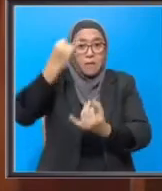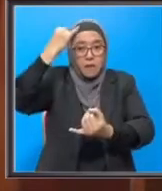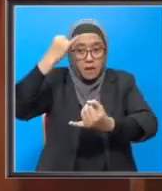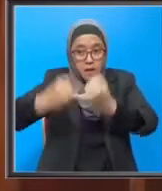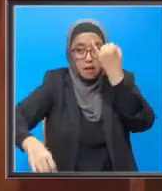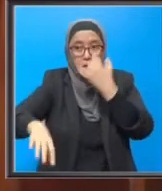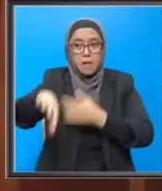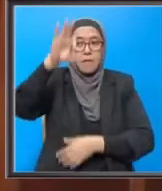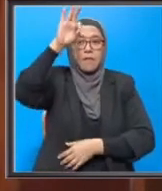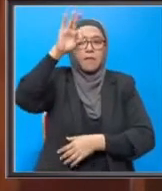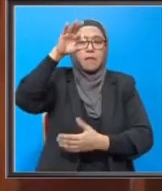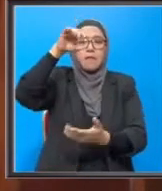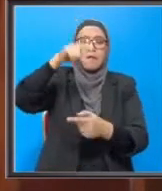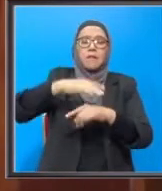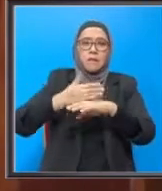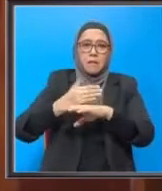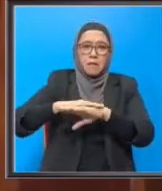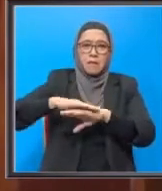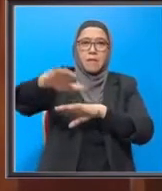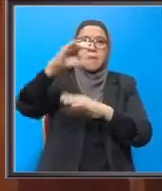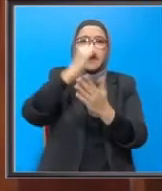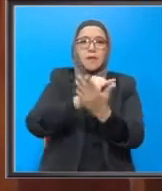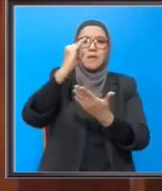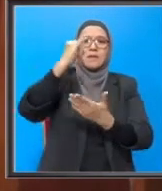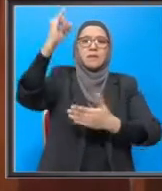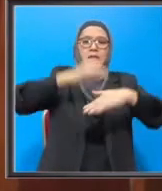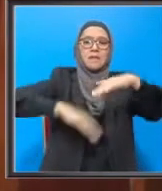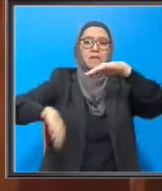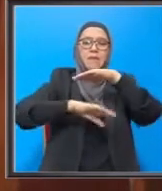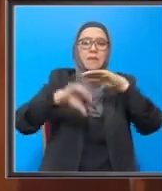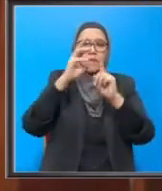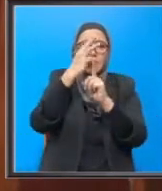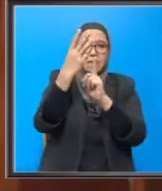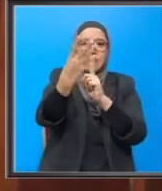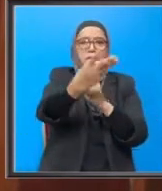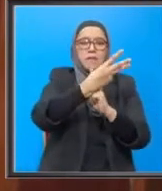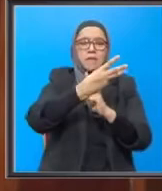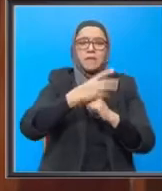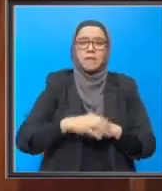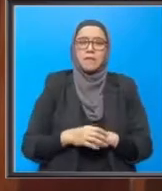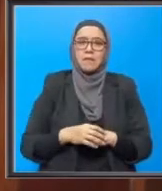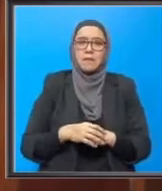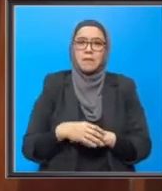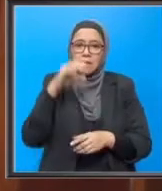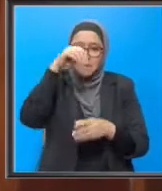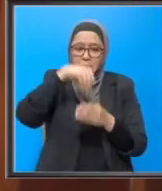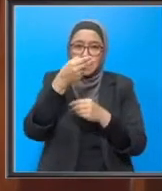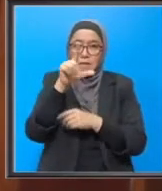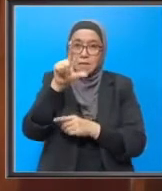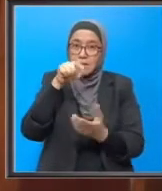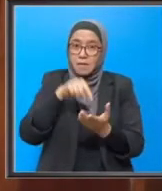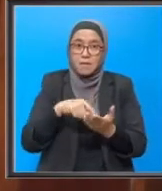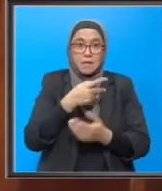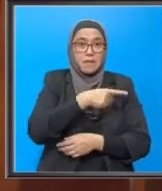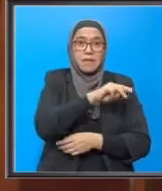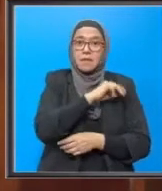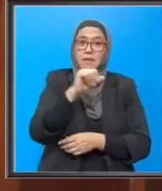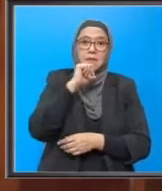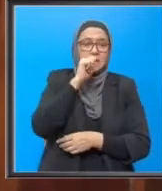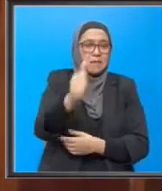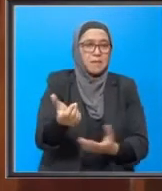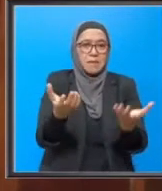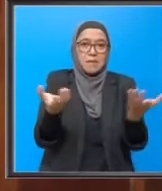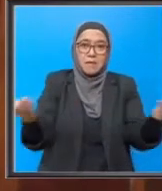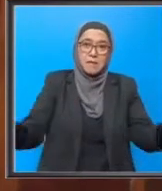adalah ditempatkan di institusi di bawah yitu jabatan kebajikan masyarakat dan hal ini Kementerian tidak berhasrat untuk menutup semua